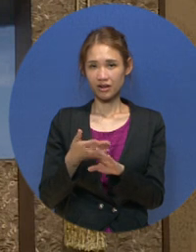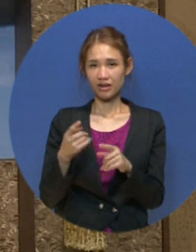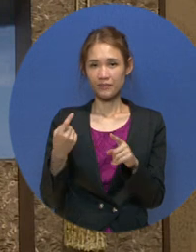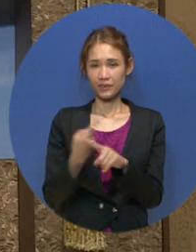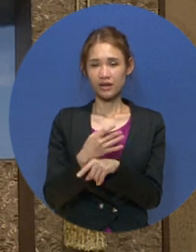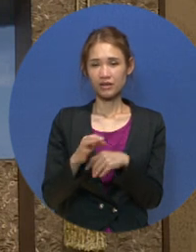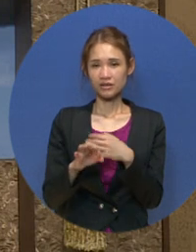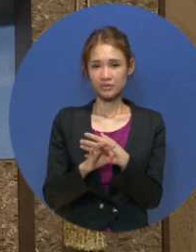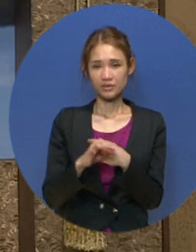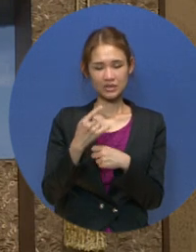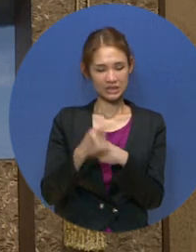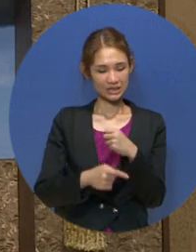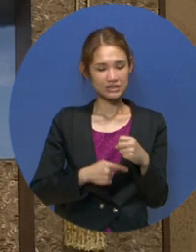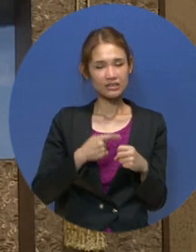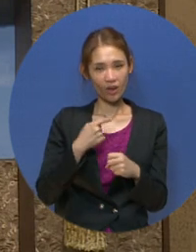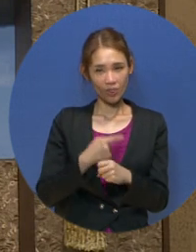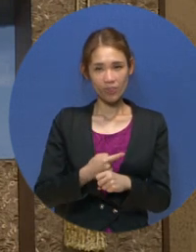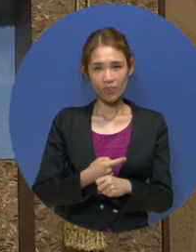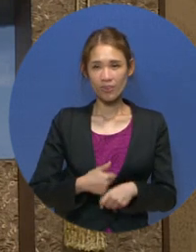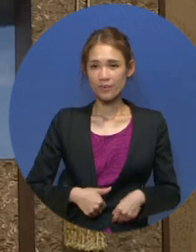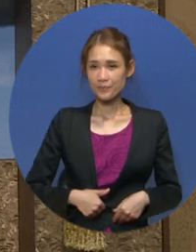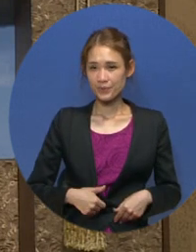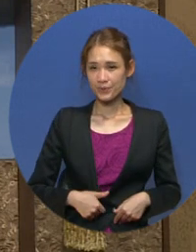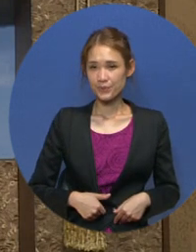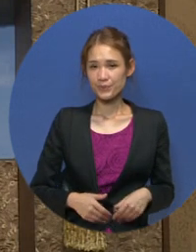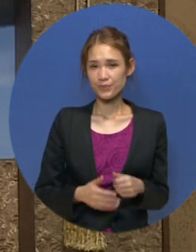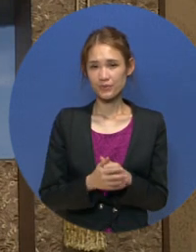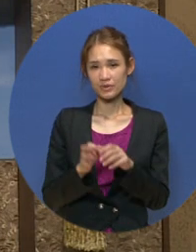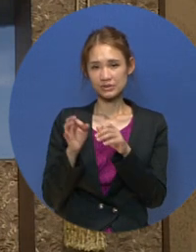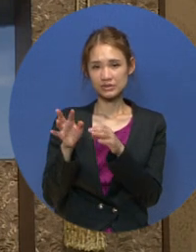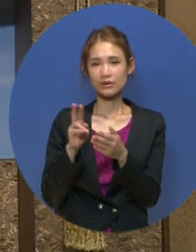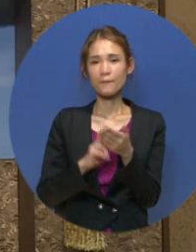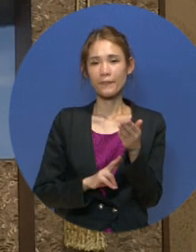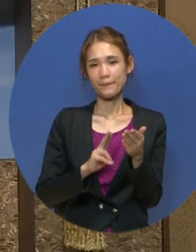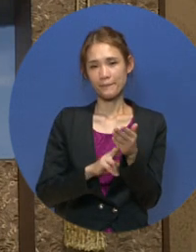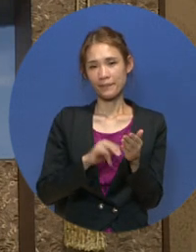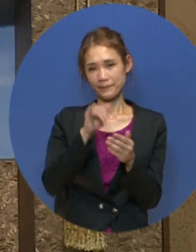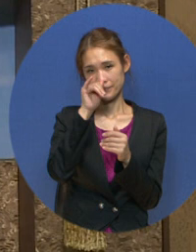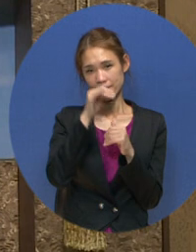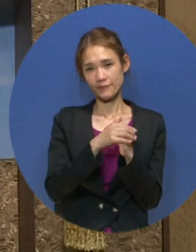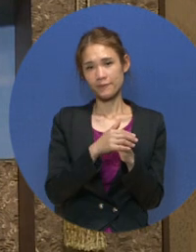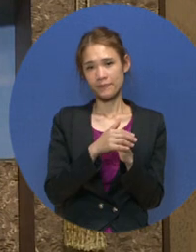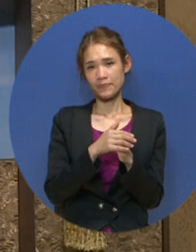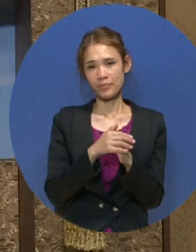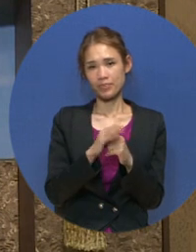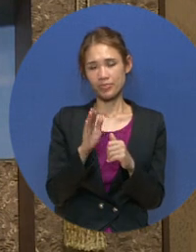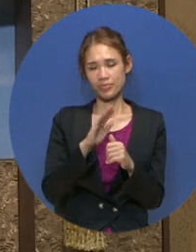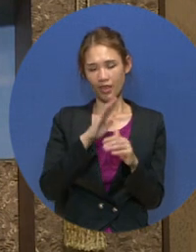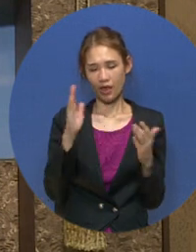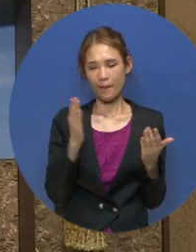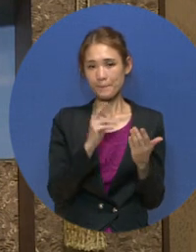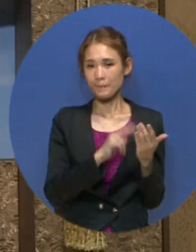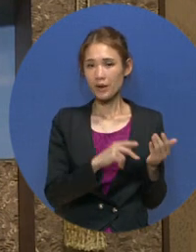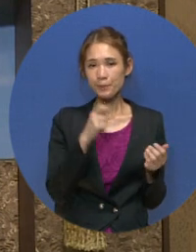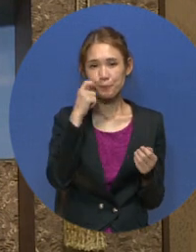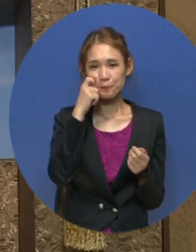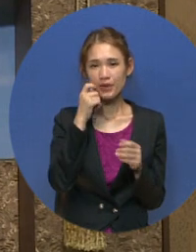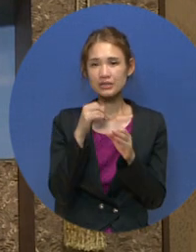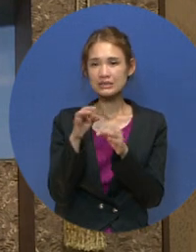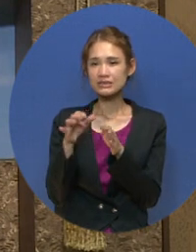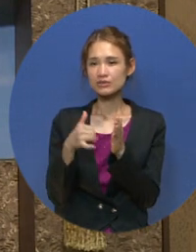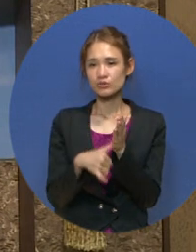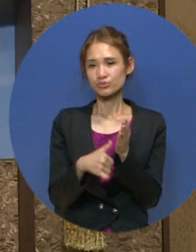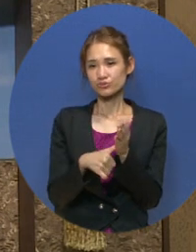합니다. 네, 그렇게 해서 이제 기증품들이 판매가 되고요. 네. 또 다 소화되지 못하는 또